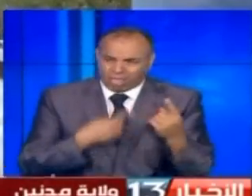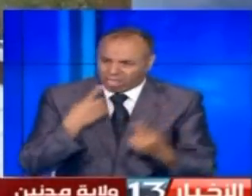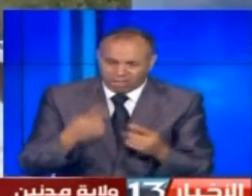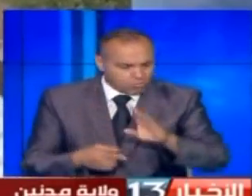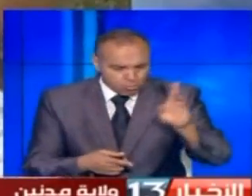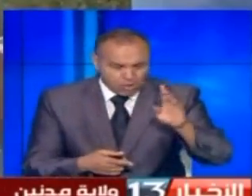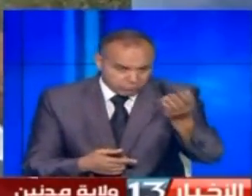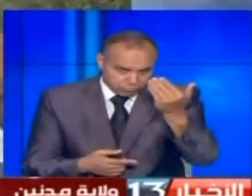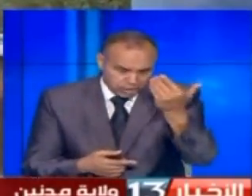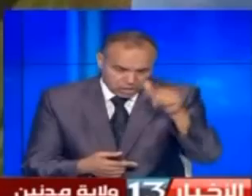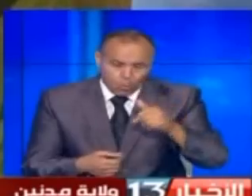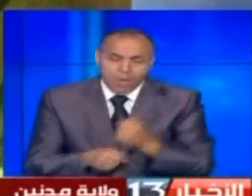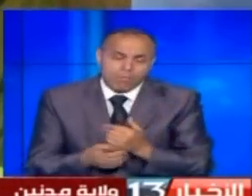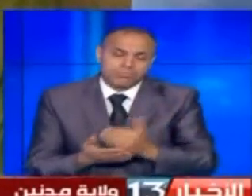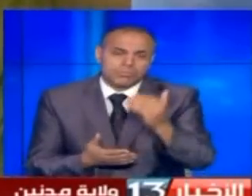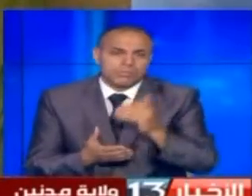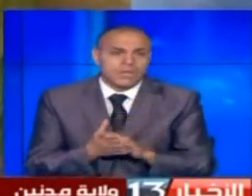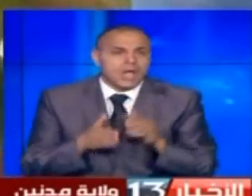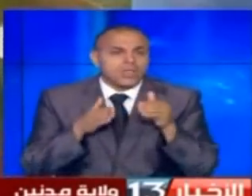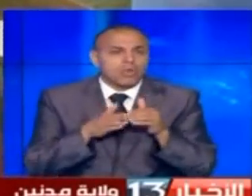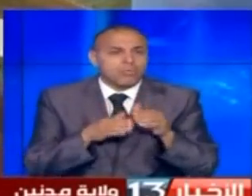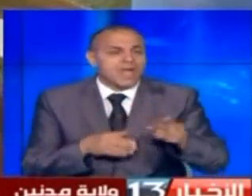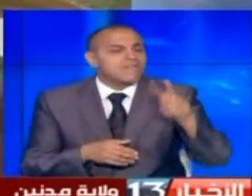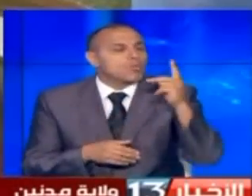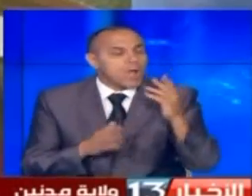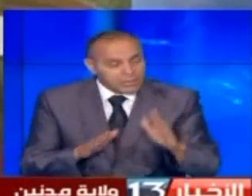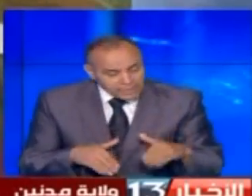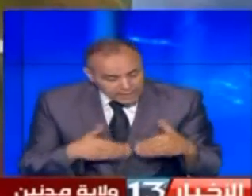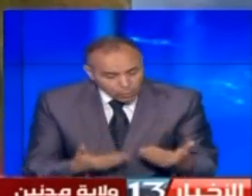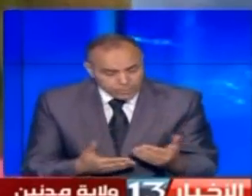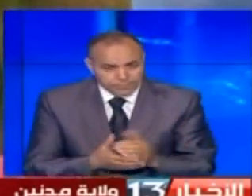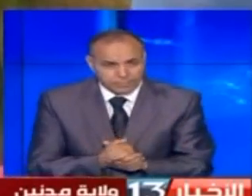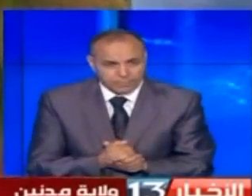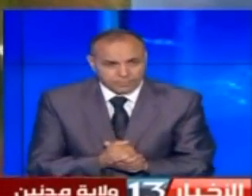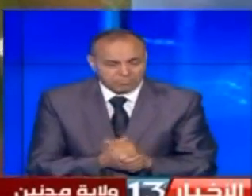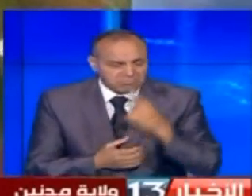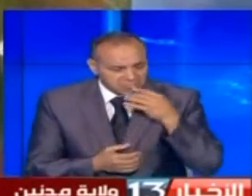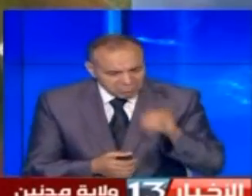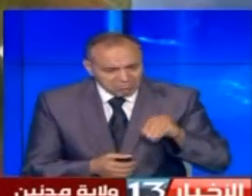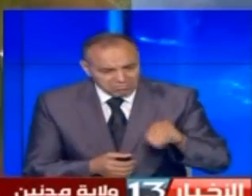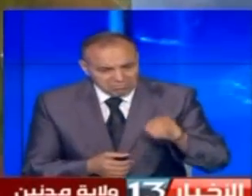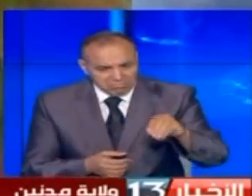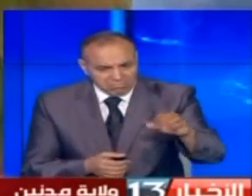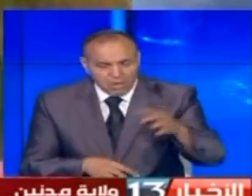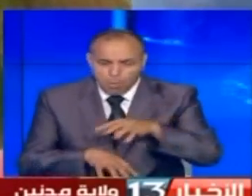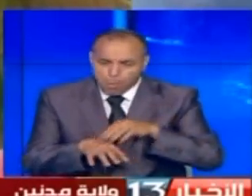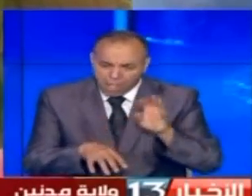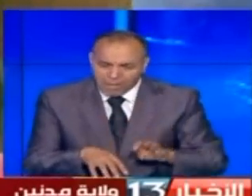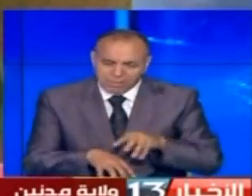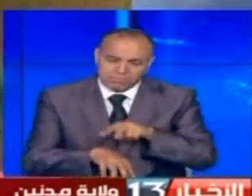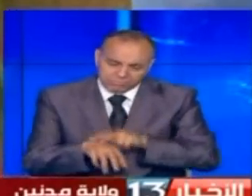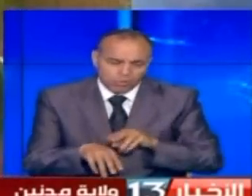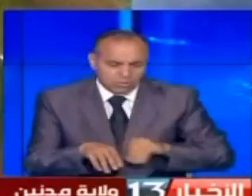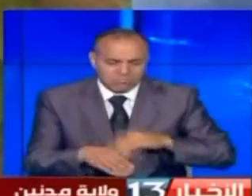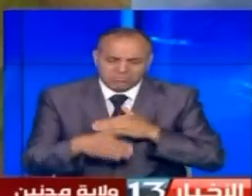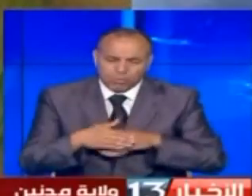هنا كما يبدأ المقاول يخدم غادي. ومطالبنا من عام 2001 ويعود فينا المعتمد والمسؤولين